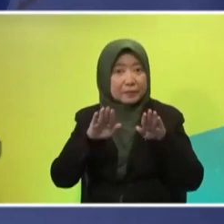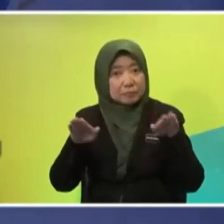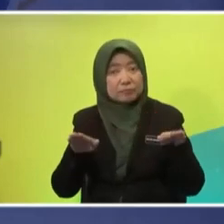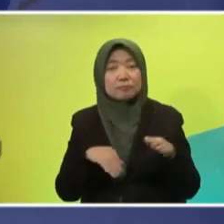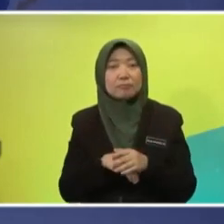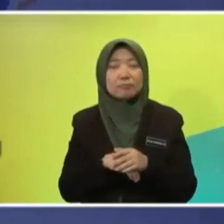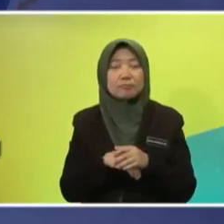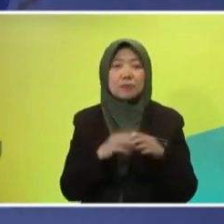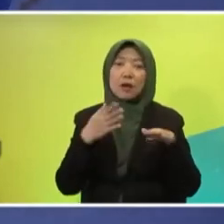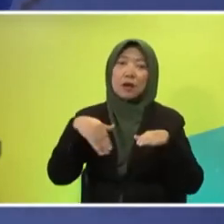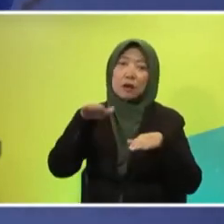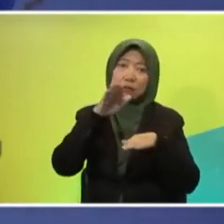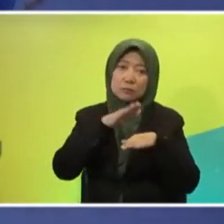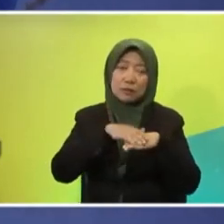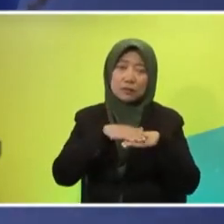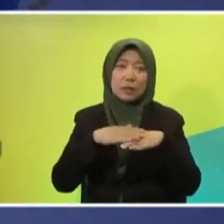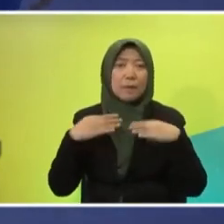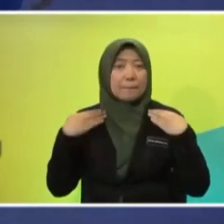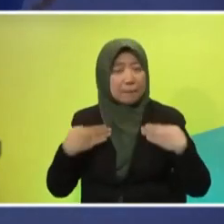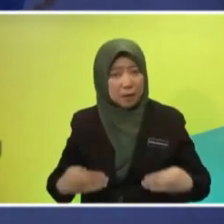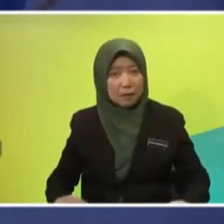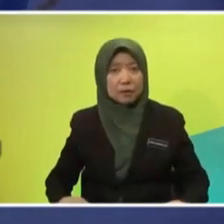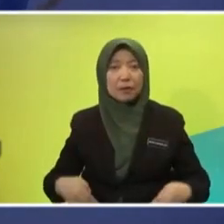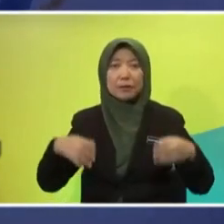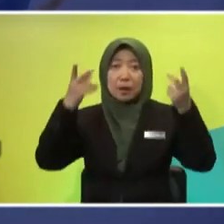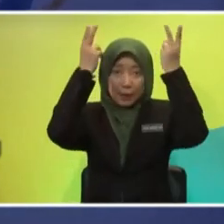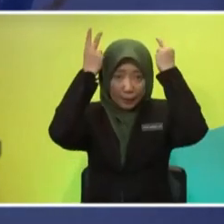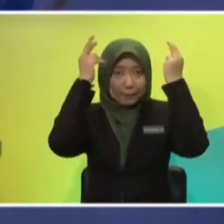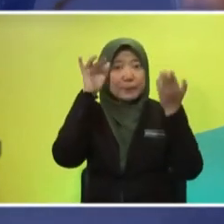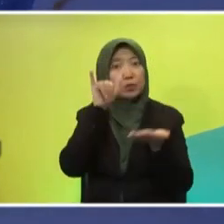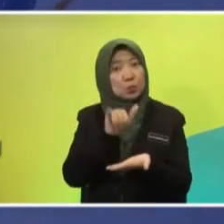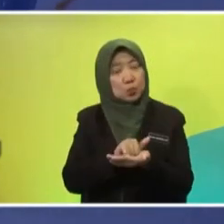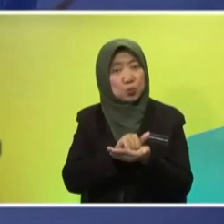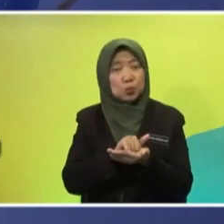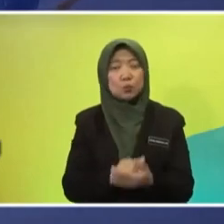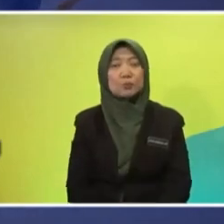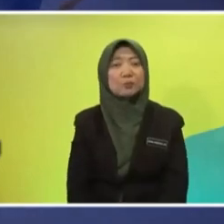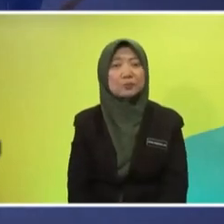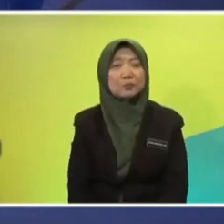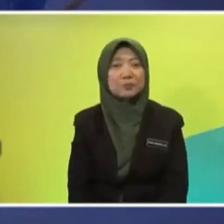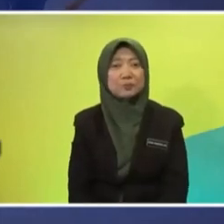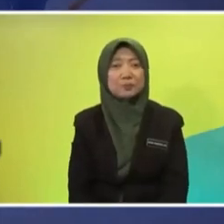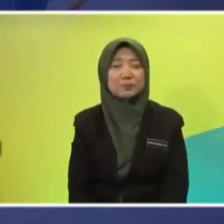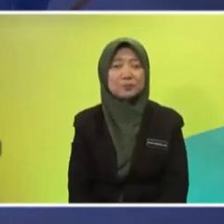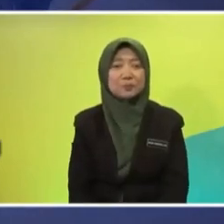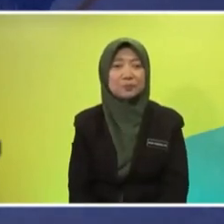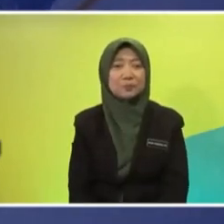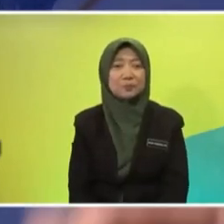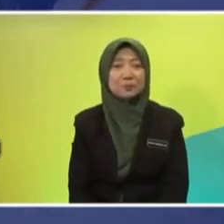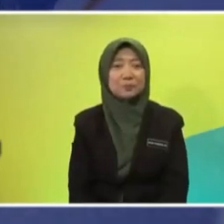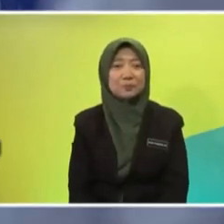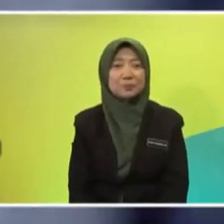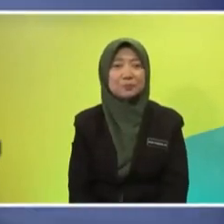atas badan anak tersebut. Okey. Kita letakkan di dalam di atas.